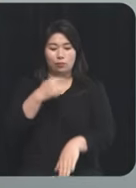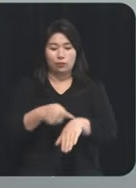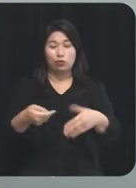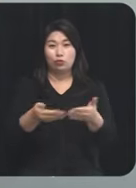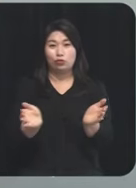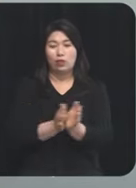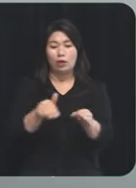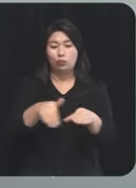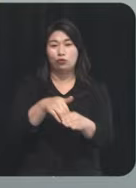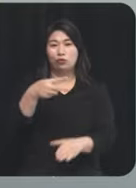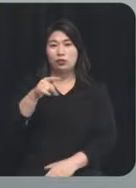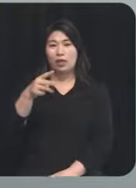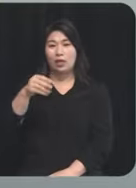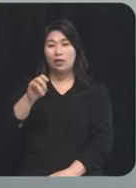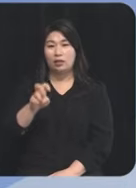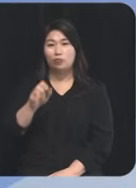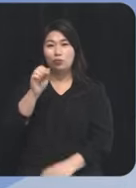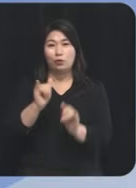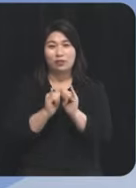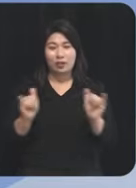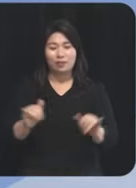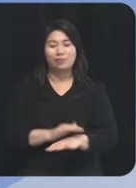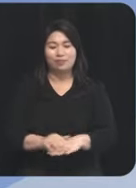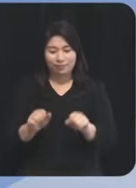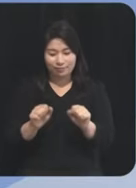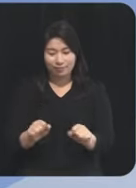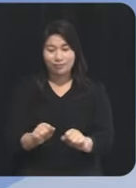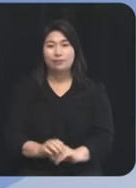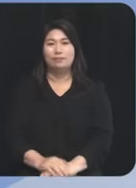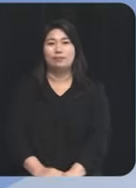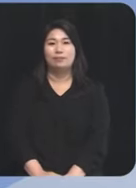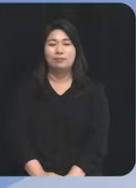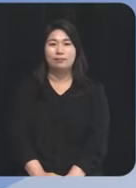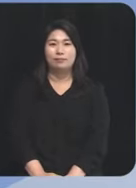더불어민주당 문대림 후보입니다. 안녕하십니까.